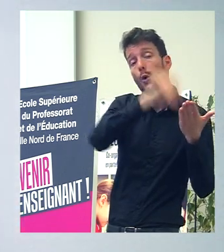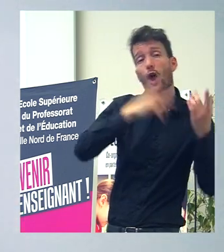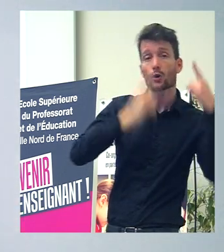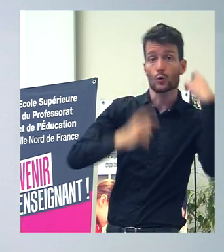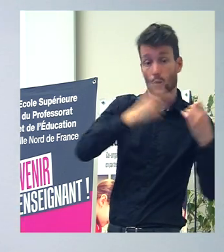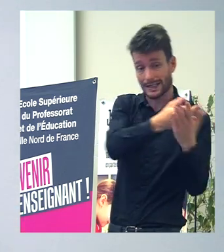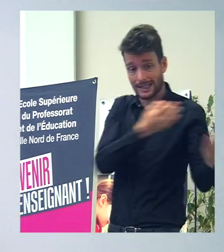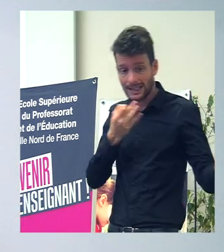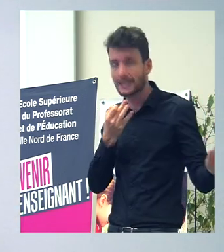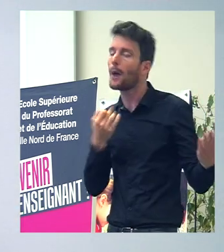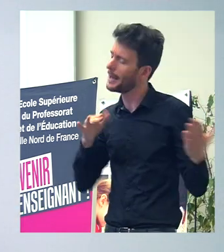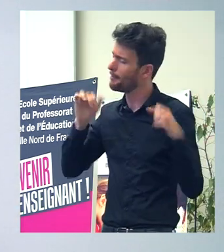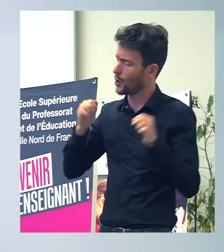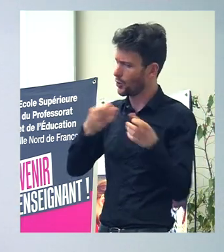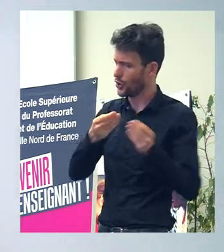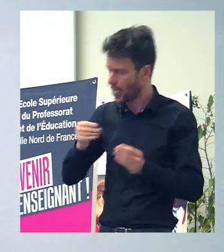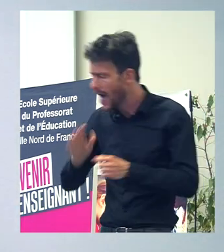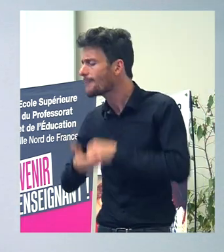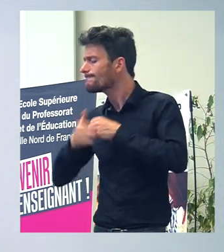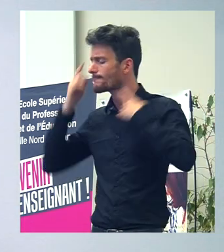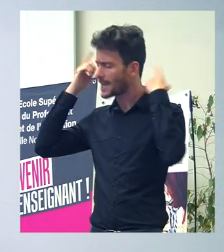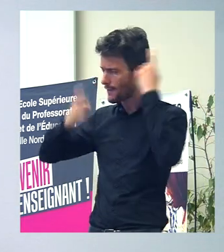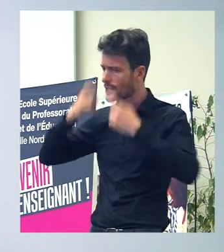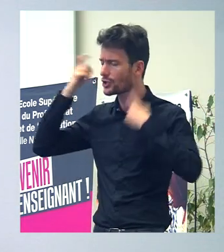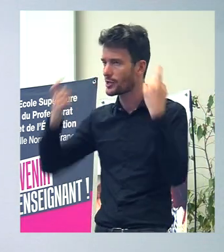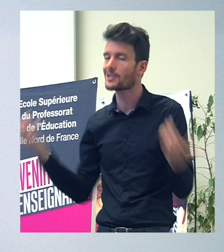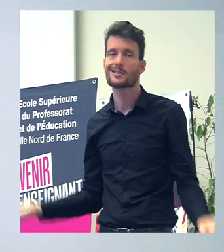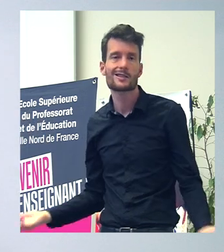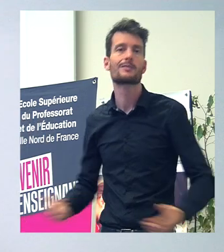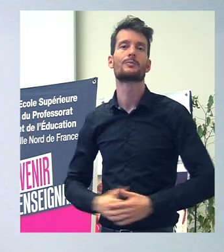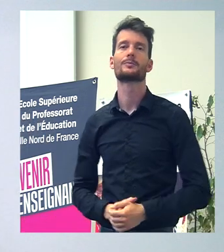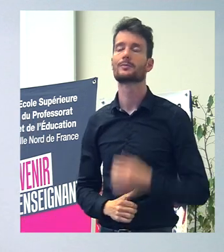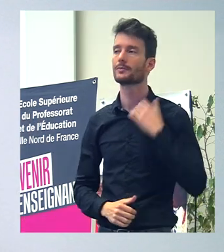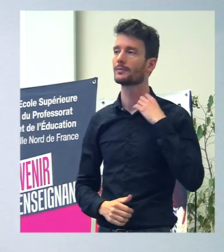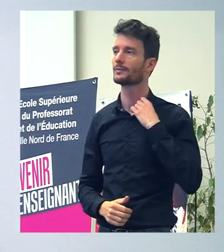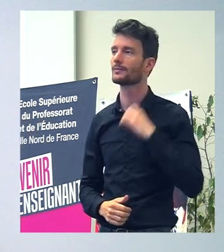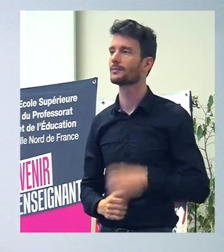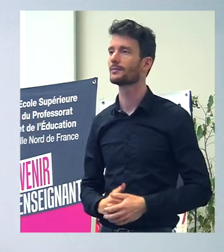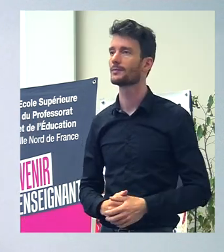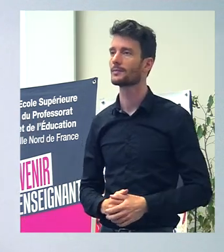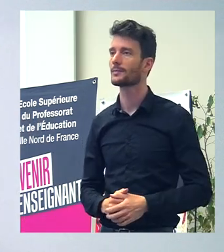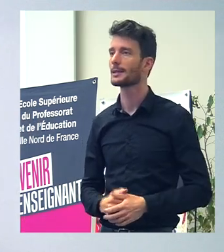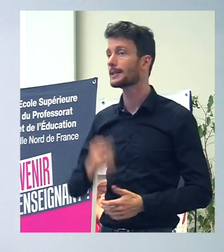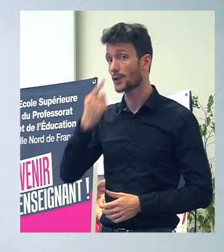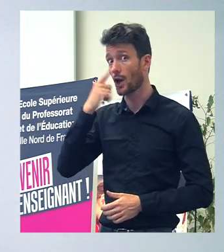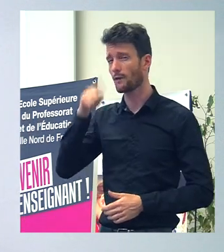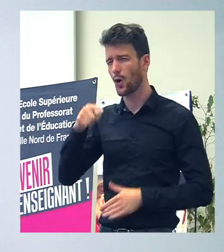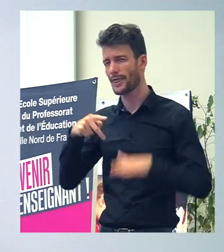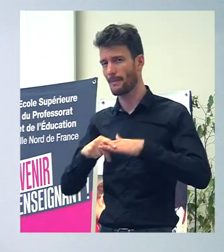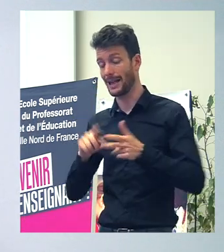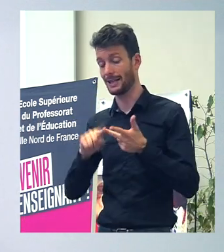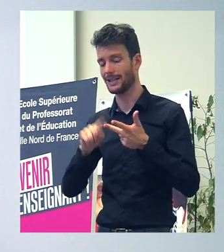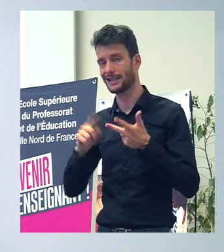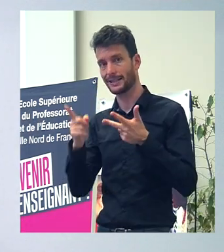là, commencer à réfléchir. Et donc... Je pense qu'il faudrait partir de cette question-là qui